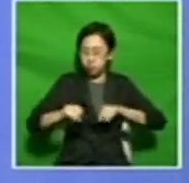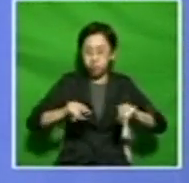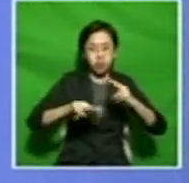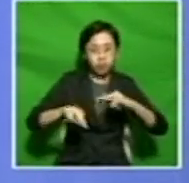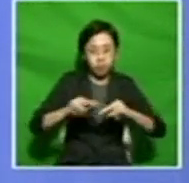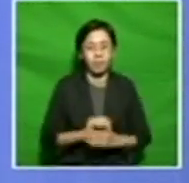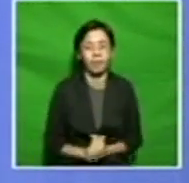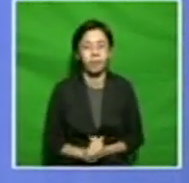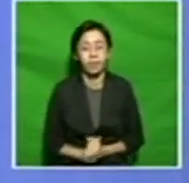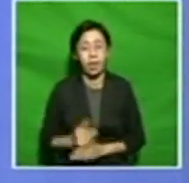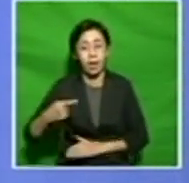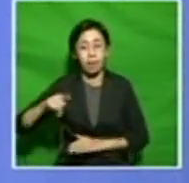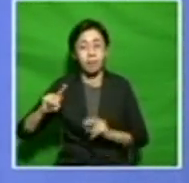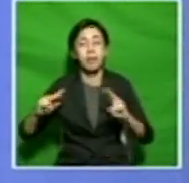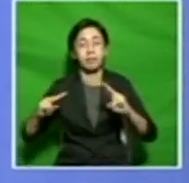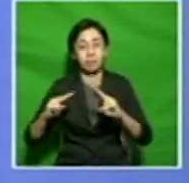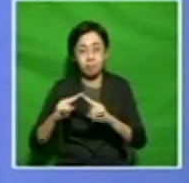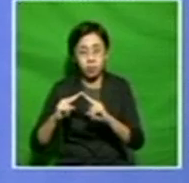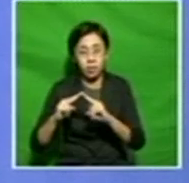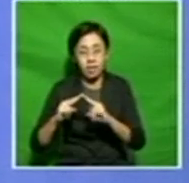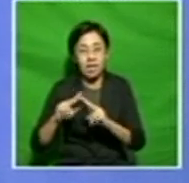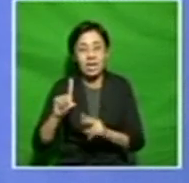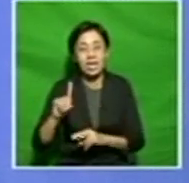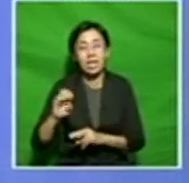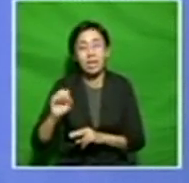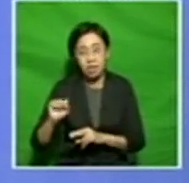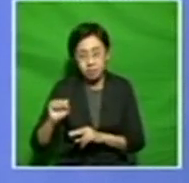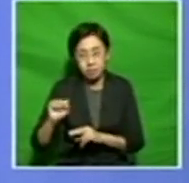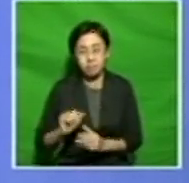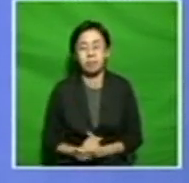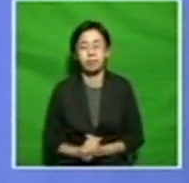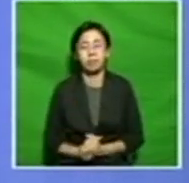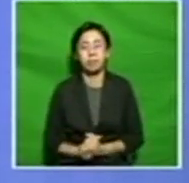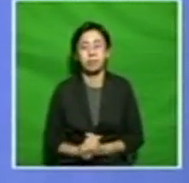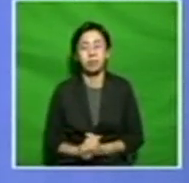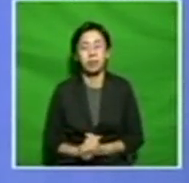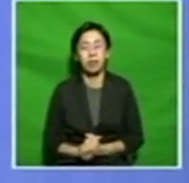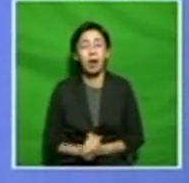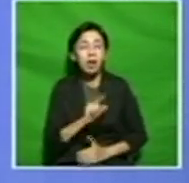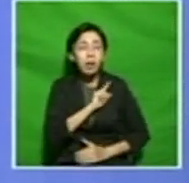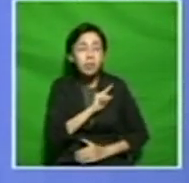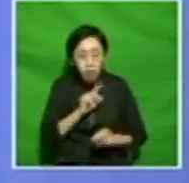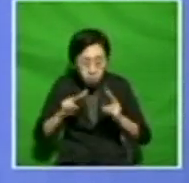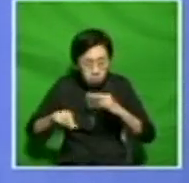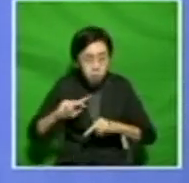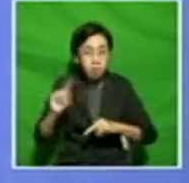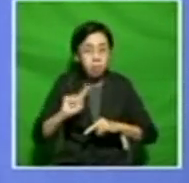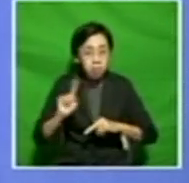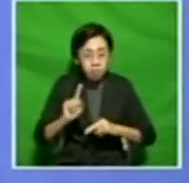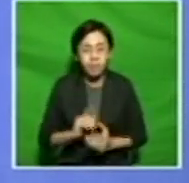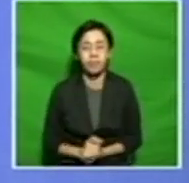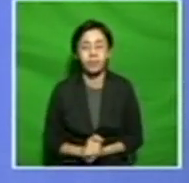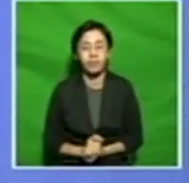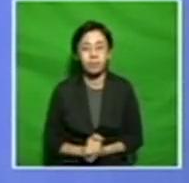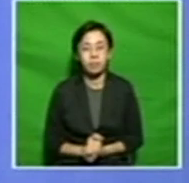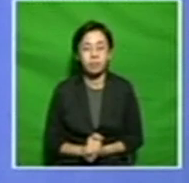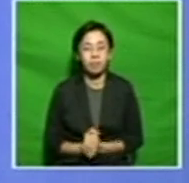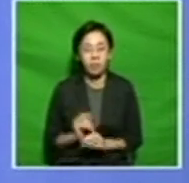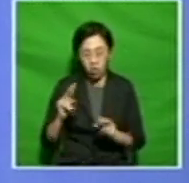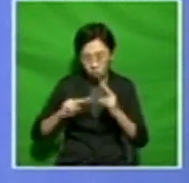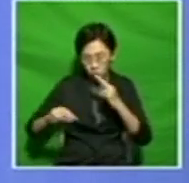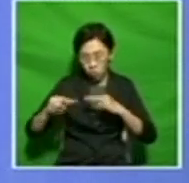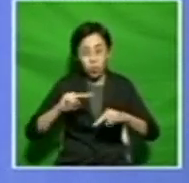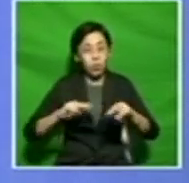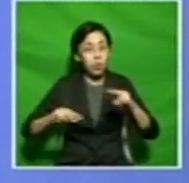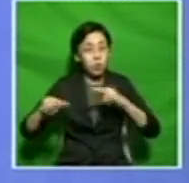ท่านปลัดกระทรวงดิจิทัลเพื่อเศรษฐกิจและสังคมเป็นหัวหน้าผู้รับผิดชอบในส่วนที่เกี่ยว